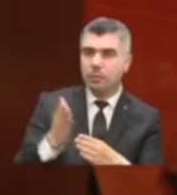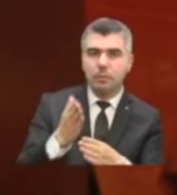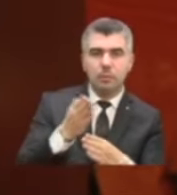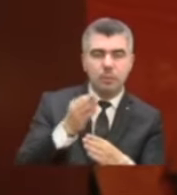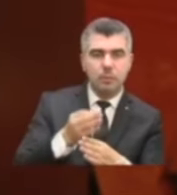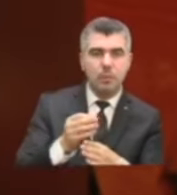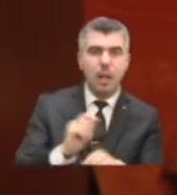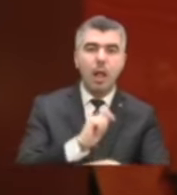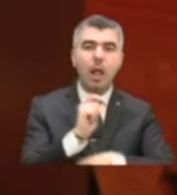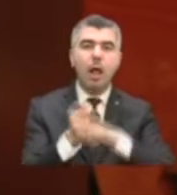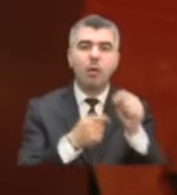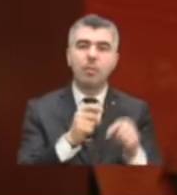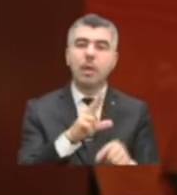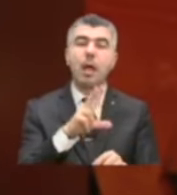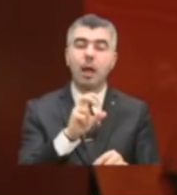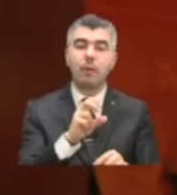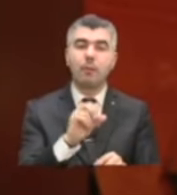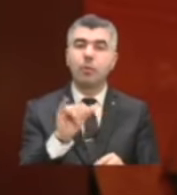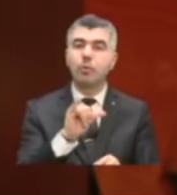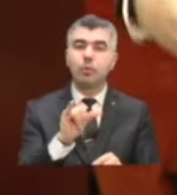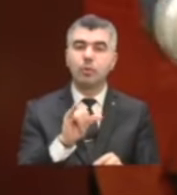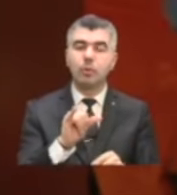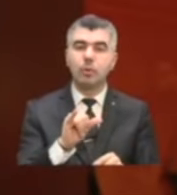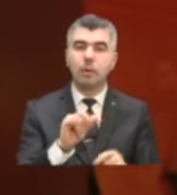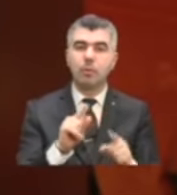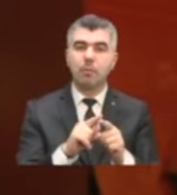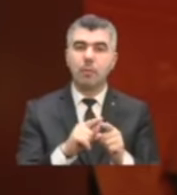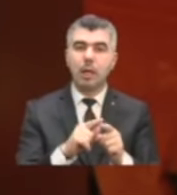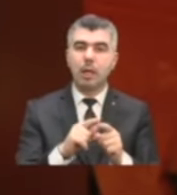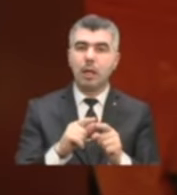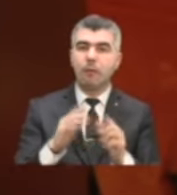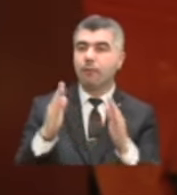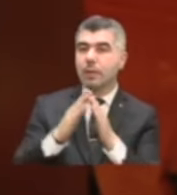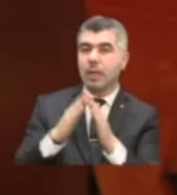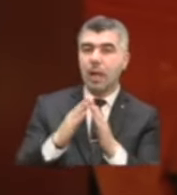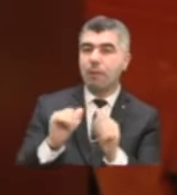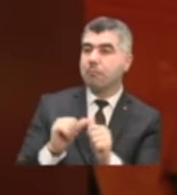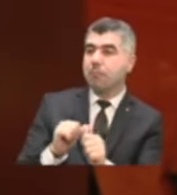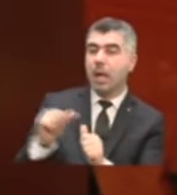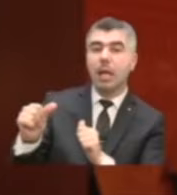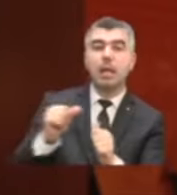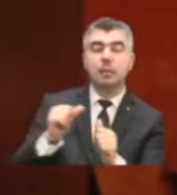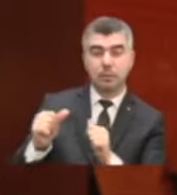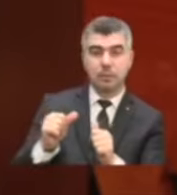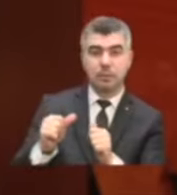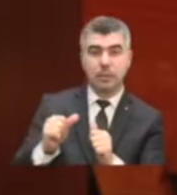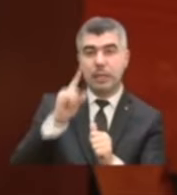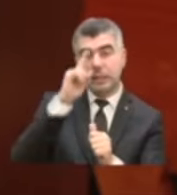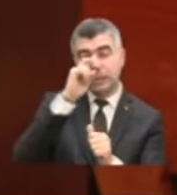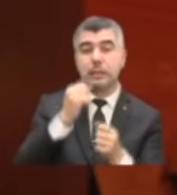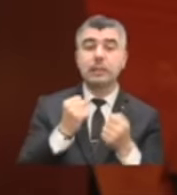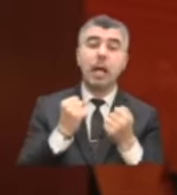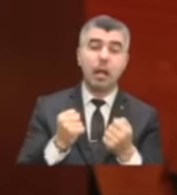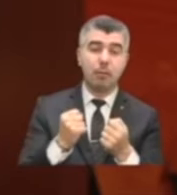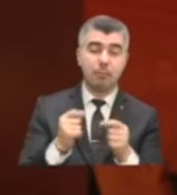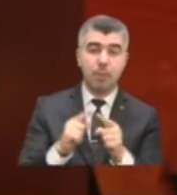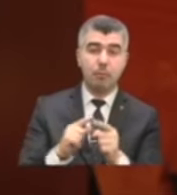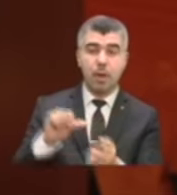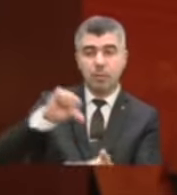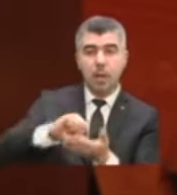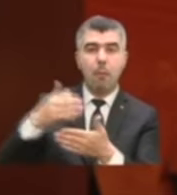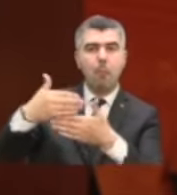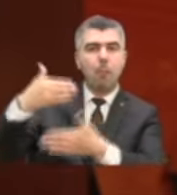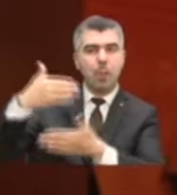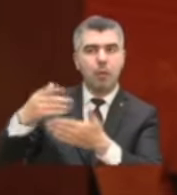بان العالم القروي في واحد الاشكاليه اللي ما فيهاش المدن، هو كيكون المساحات كبيره وكيصعب. كتبني واحد دار الشباب في واحد الجماعه